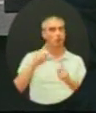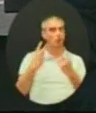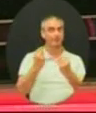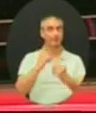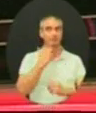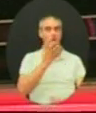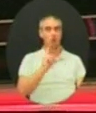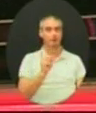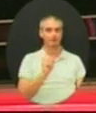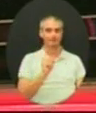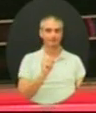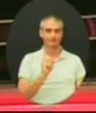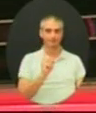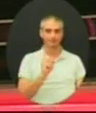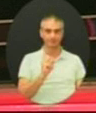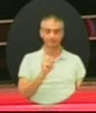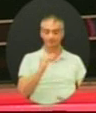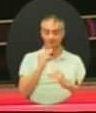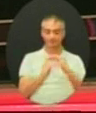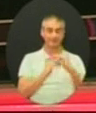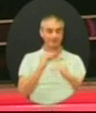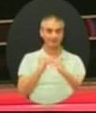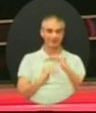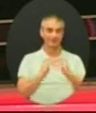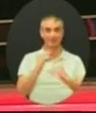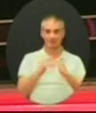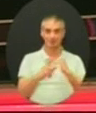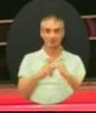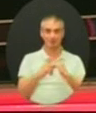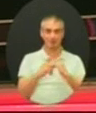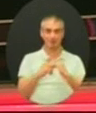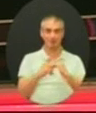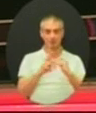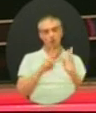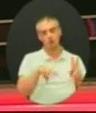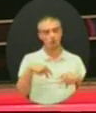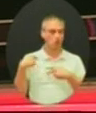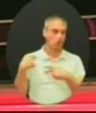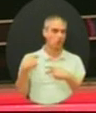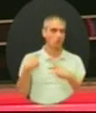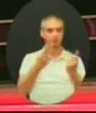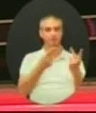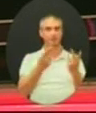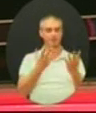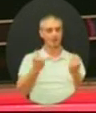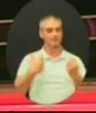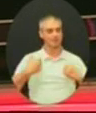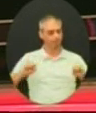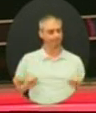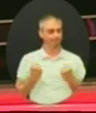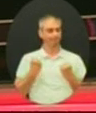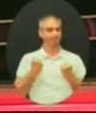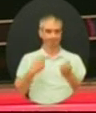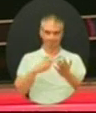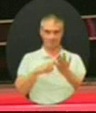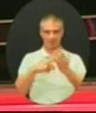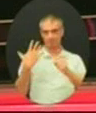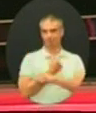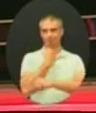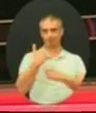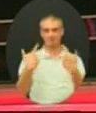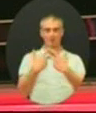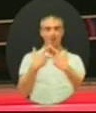טובים. החיזבאללה חזר או חוזר מלא מרץ מהמלחמה